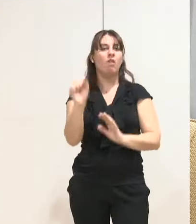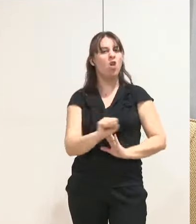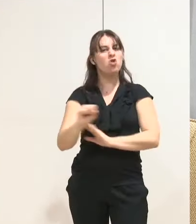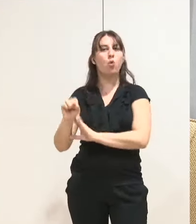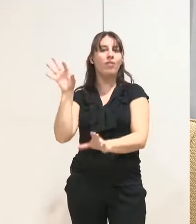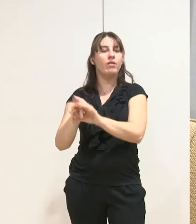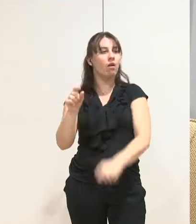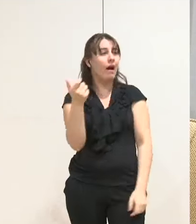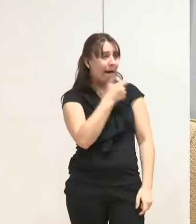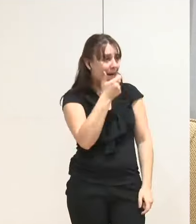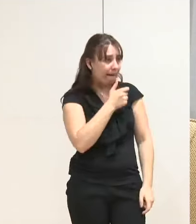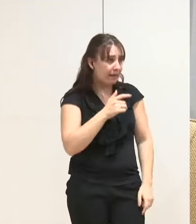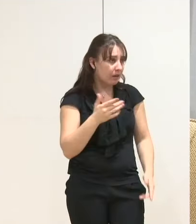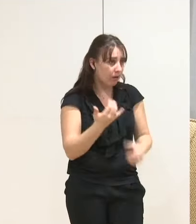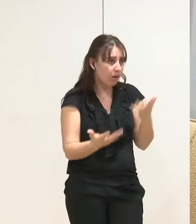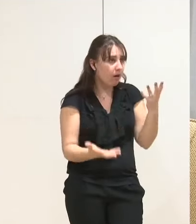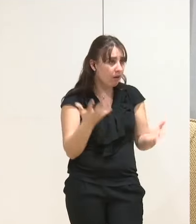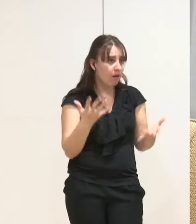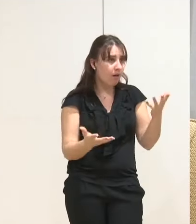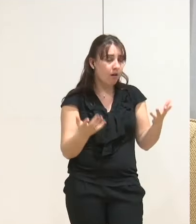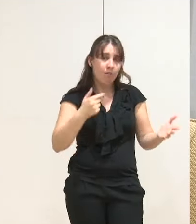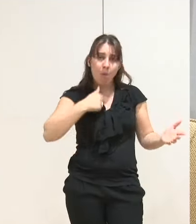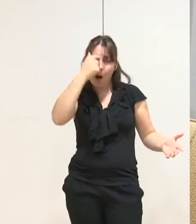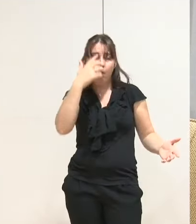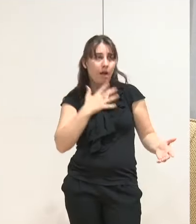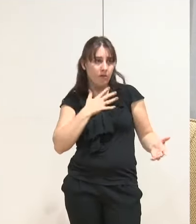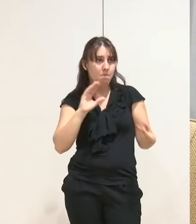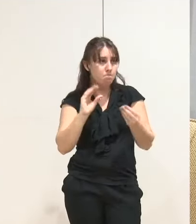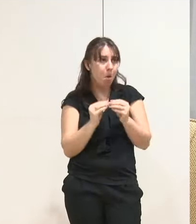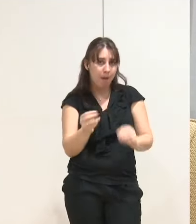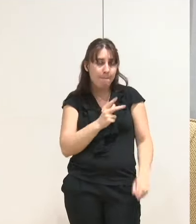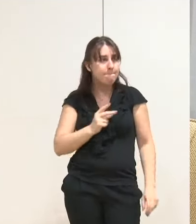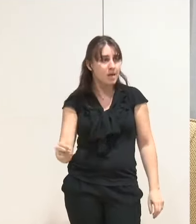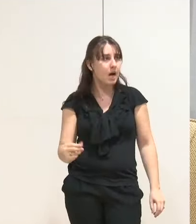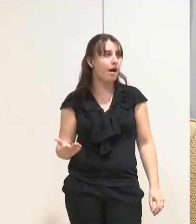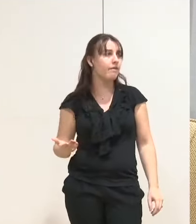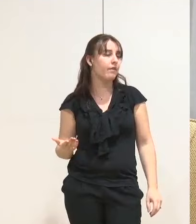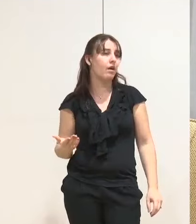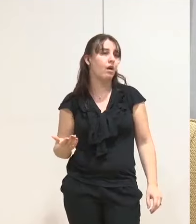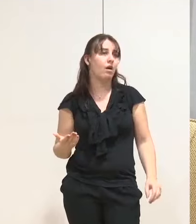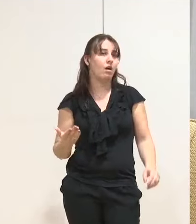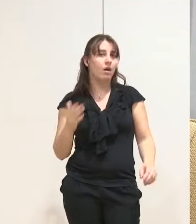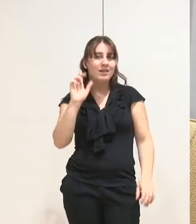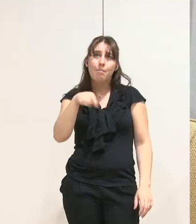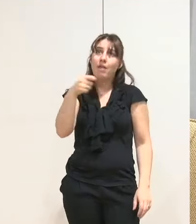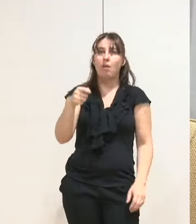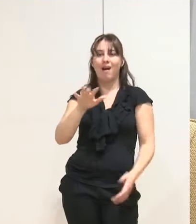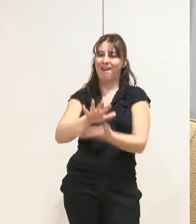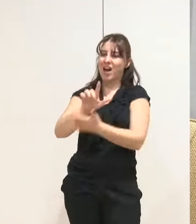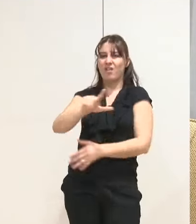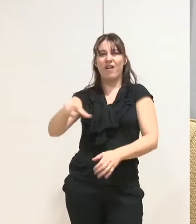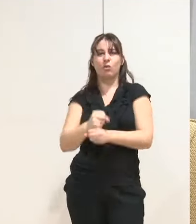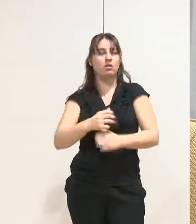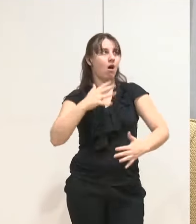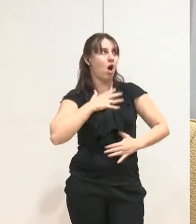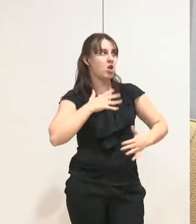peut-être ça vous fait rire mais moif je trouve que le problème est beaucoup plus profond que ça et c'est pas normal à 23 ans d'avoir peur